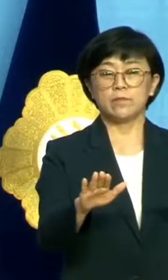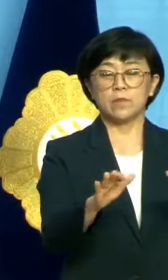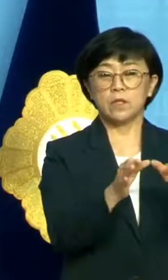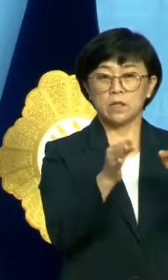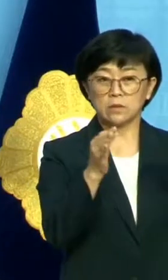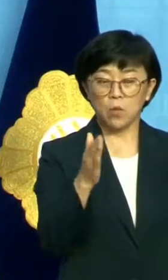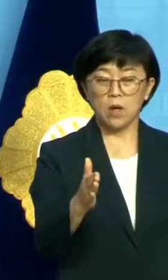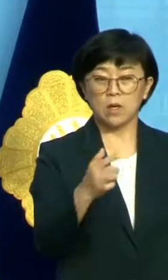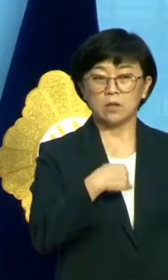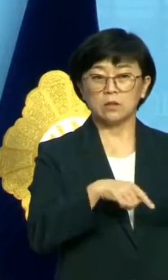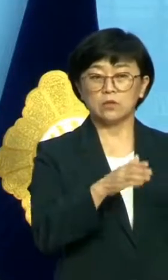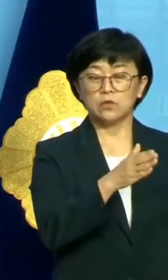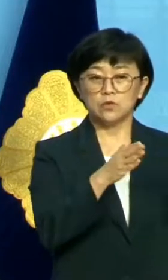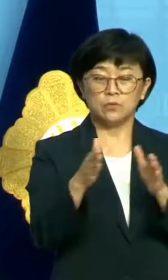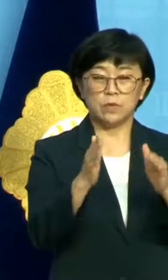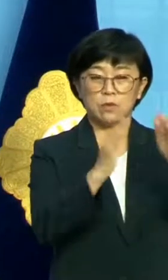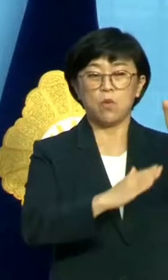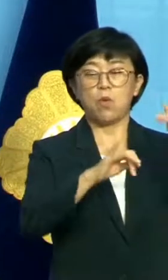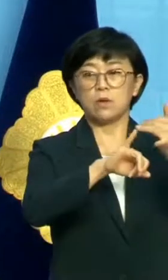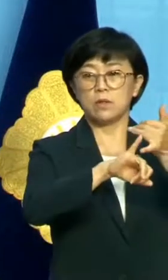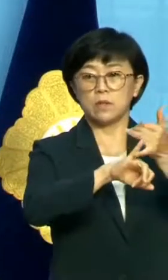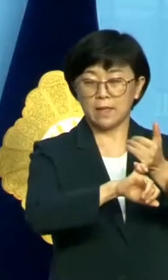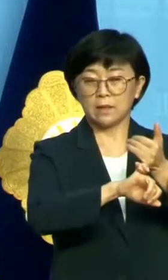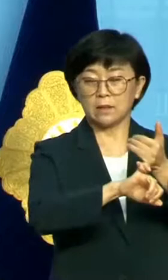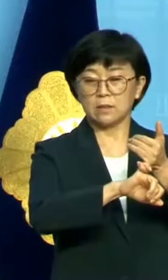그동안 준비해왔던 공약들을